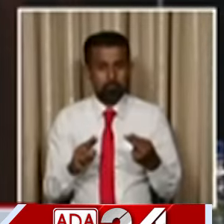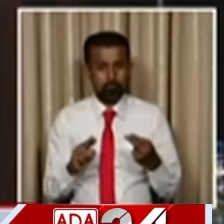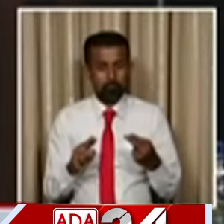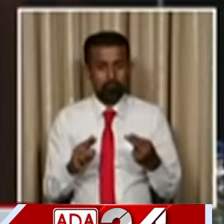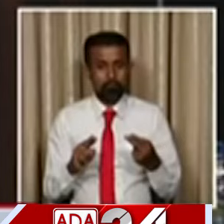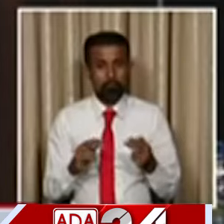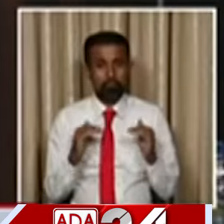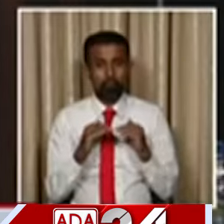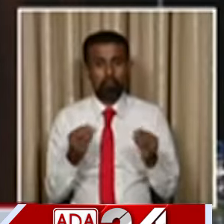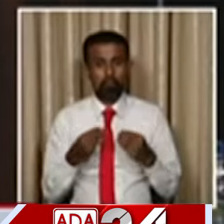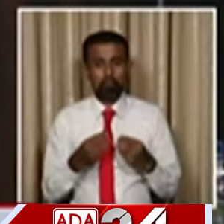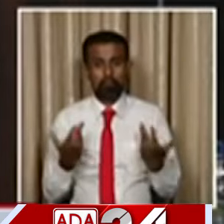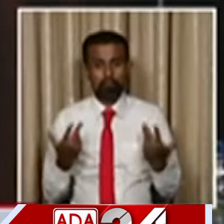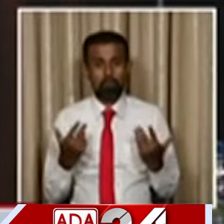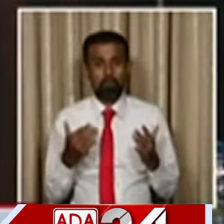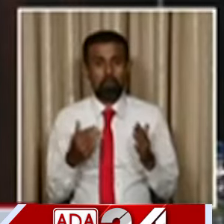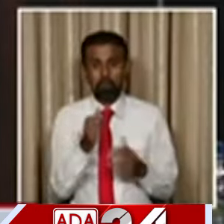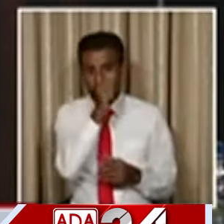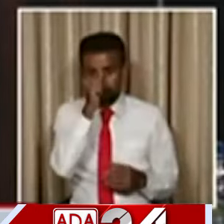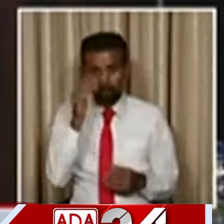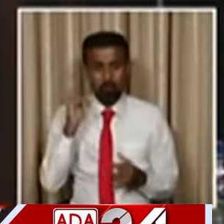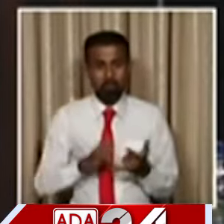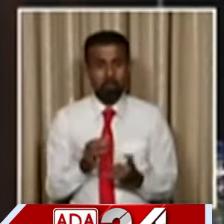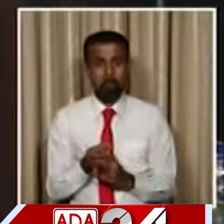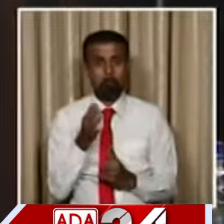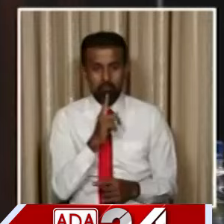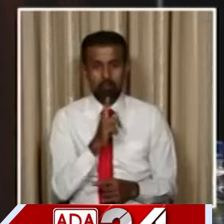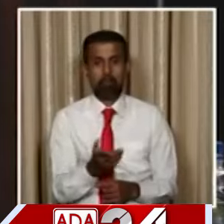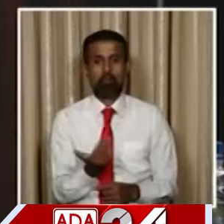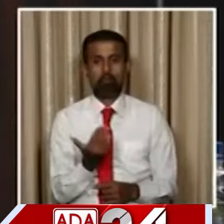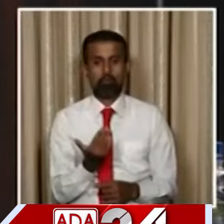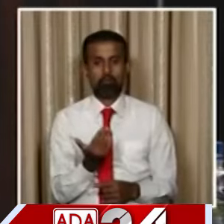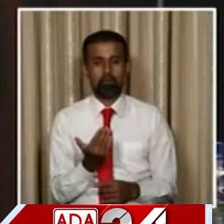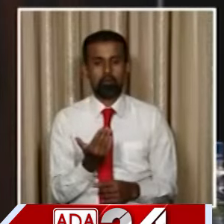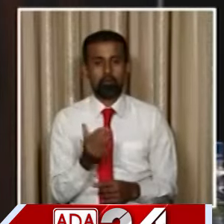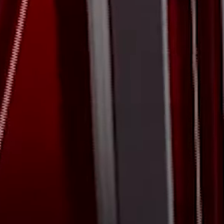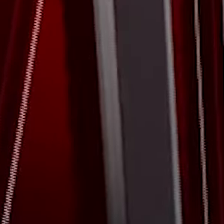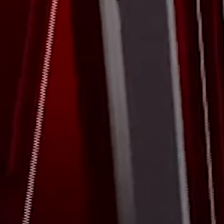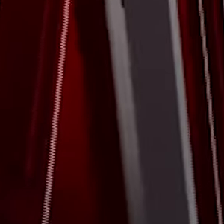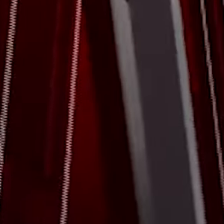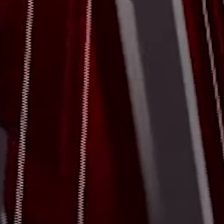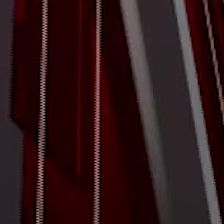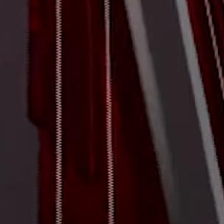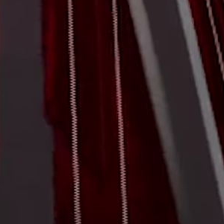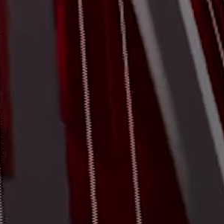and the Catholic parliamentarians who are preventing justice from being served. එක කියන්න ඕනේ අපි. මේ කතෝලික mantri තුමන්ලයි.